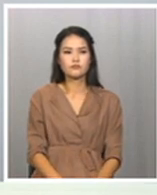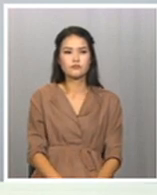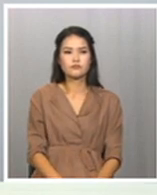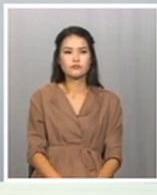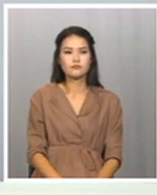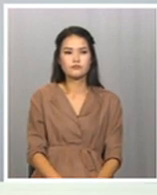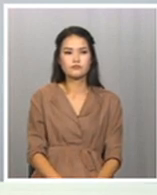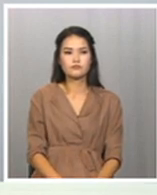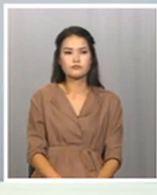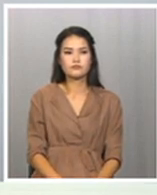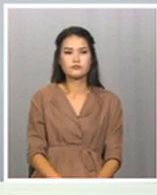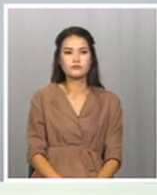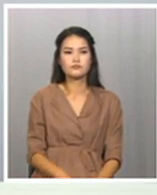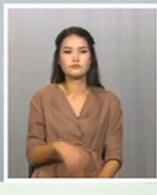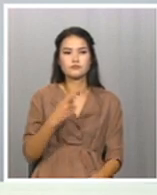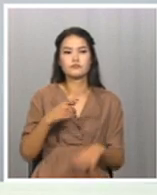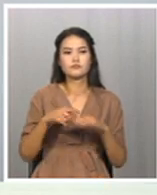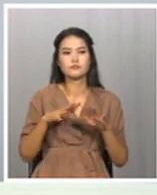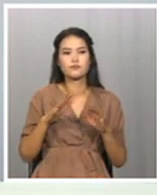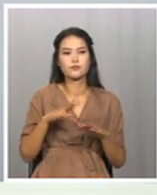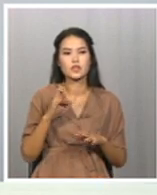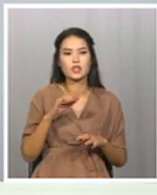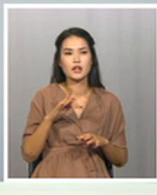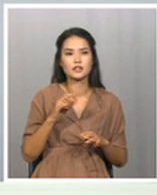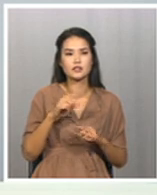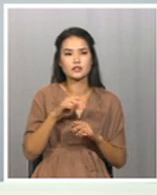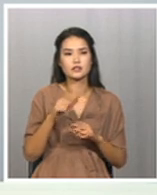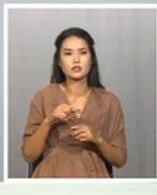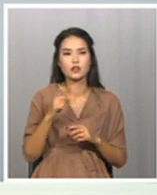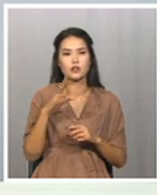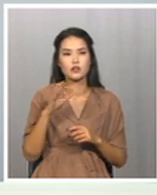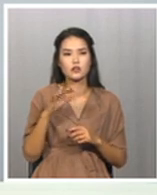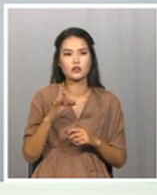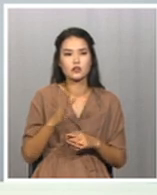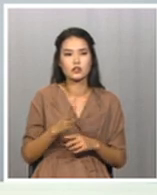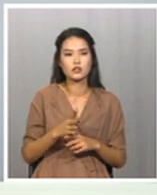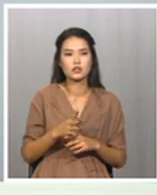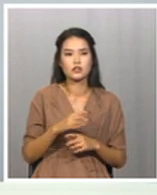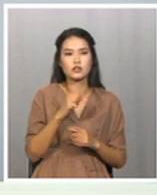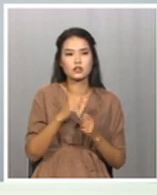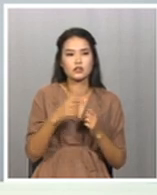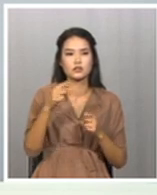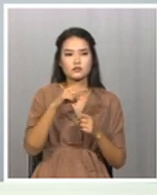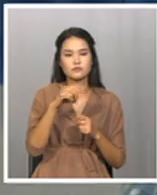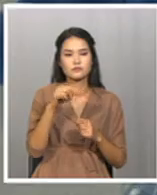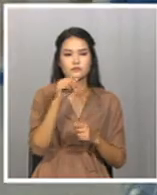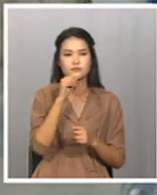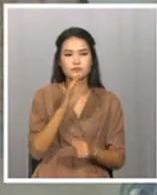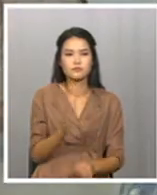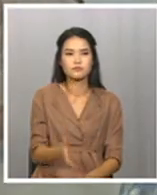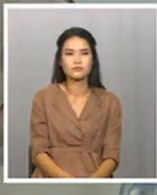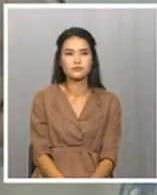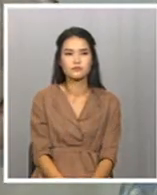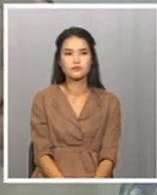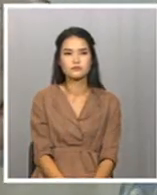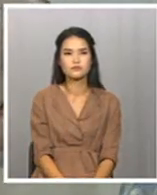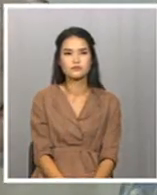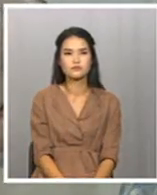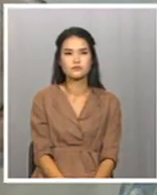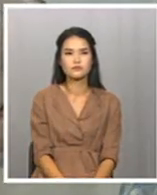Сынауықта натрий гидроксиді ерітіндісі құйылған. Үстіне фенофталин индикаторын